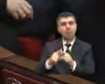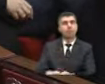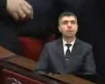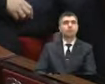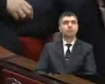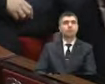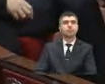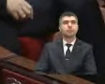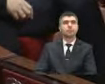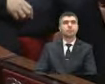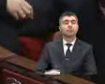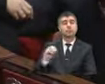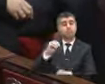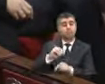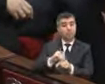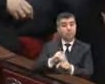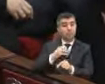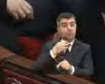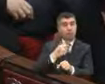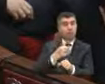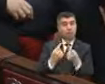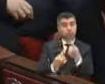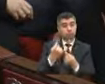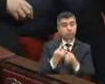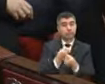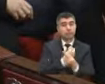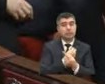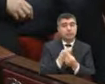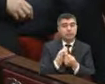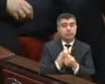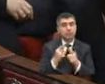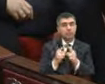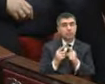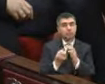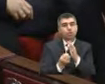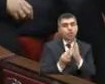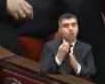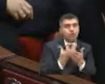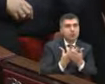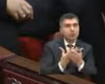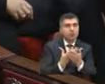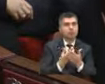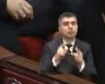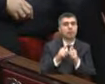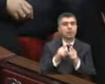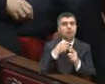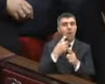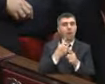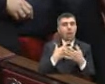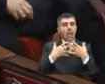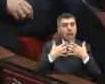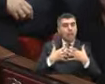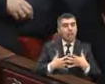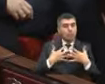في غياب ذلك نقوم بحلول على مستوى المستشفى بانشاء وحدات ديال العلاج الكيميائي، ماشي سهله، لان خصك يكون